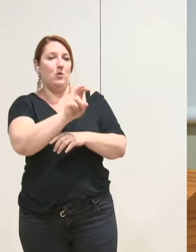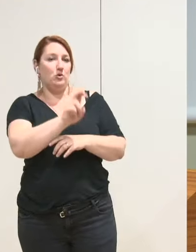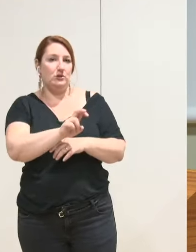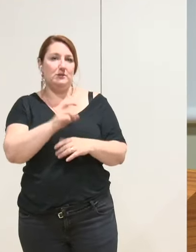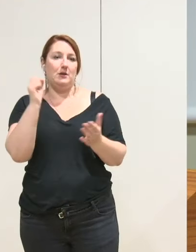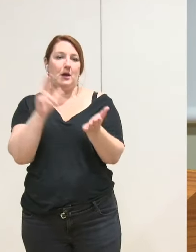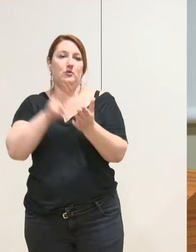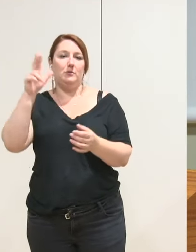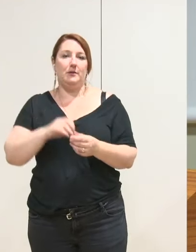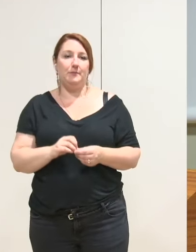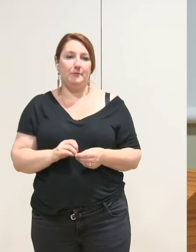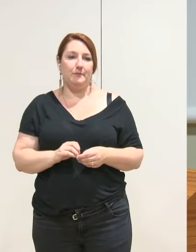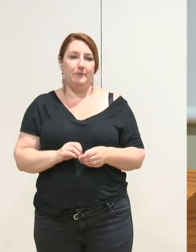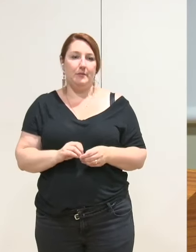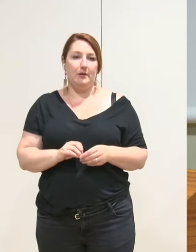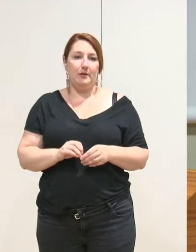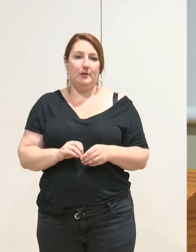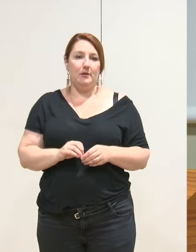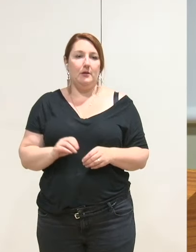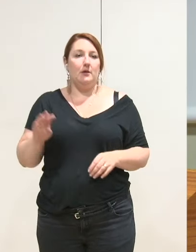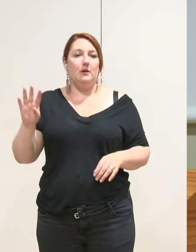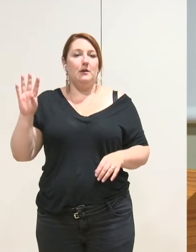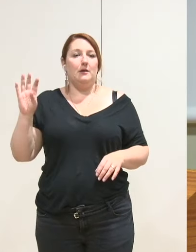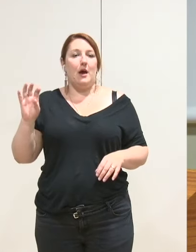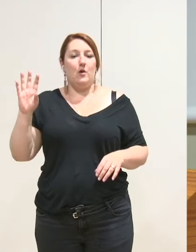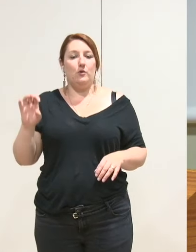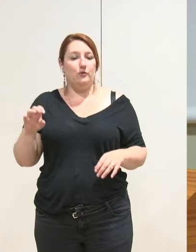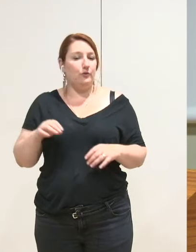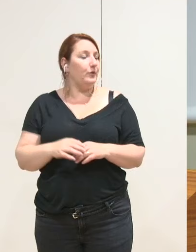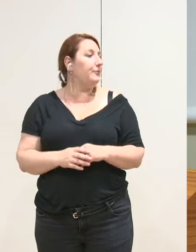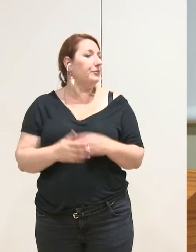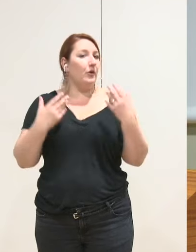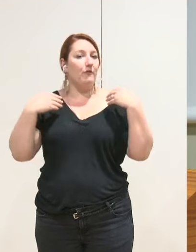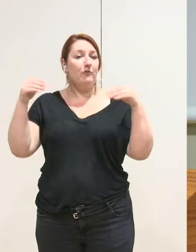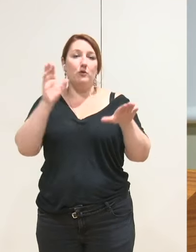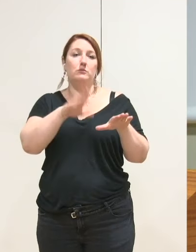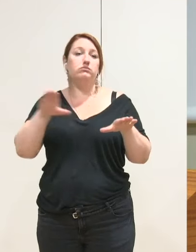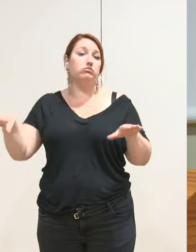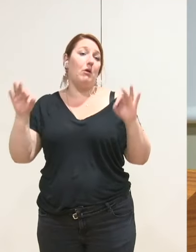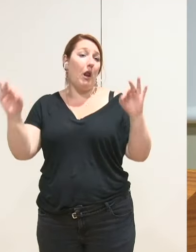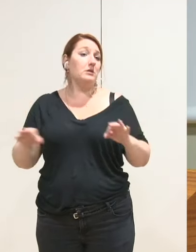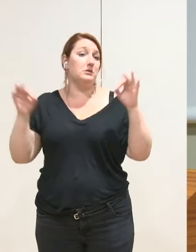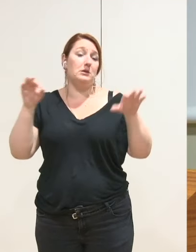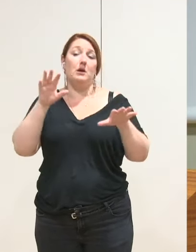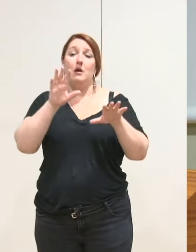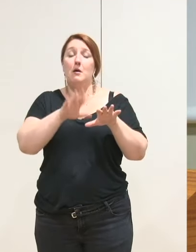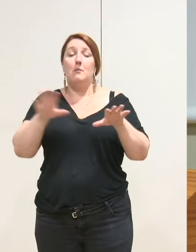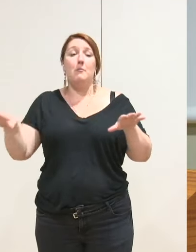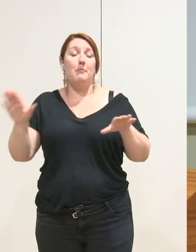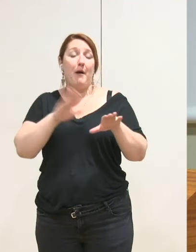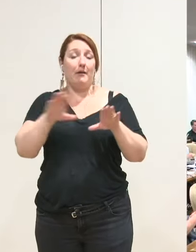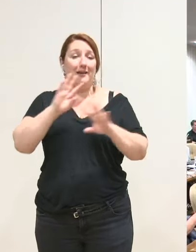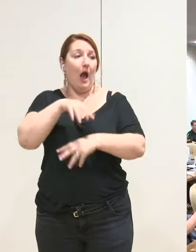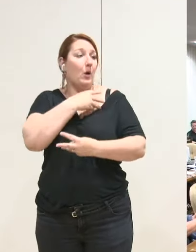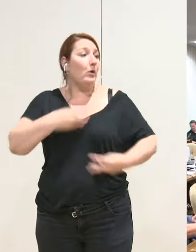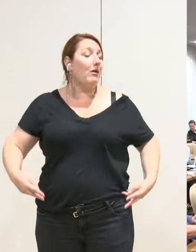adoptée la 40 des ventes de boxes classique dans le parking Harlequin qui ne prend pas part au vote